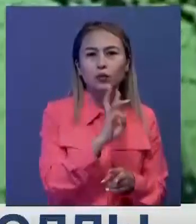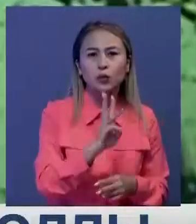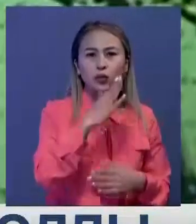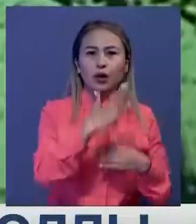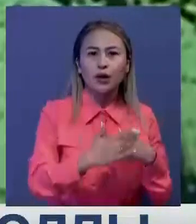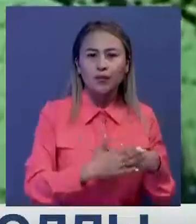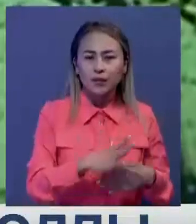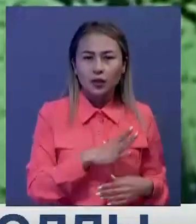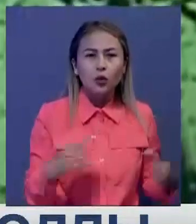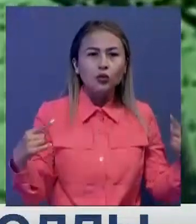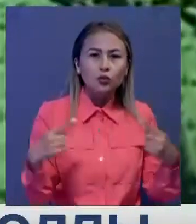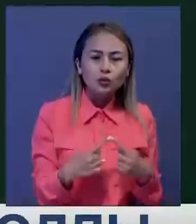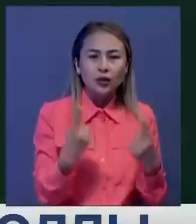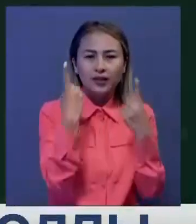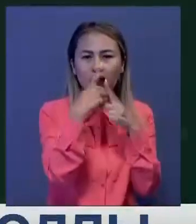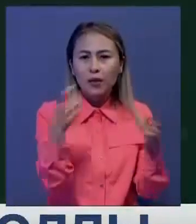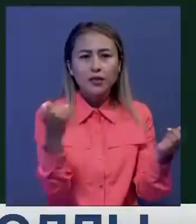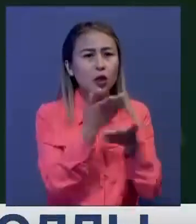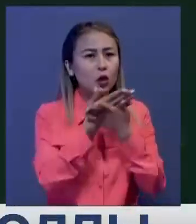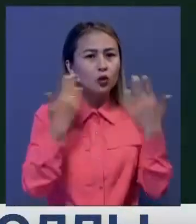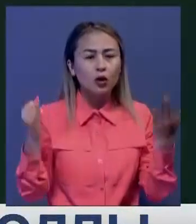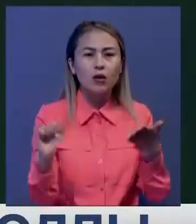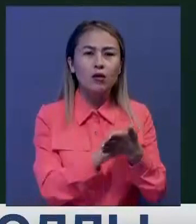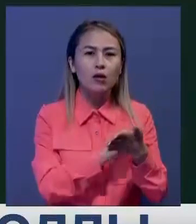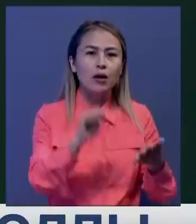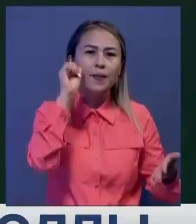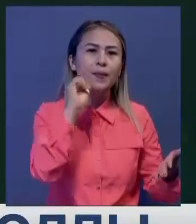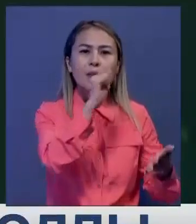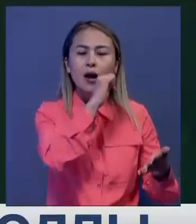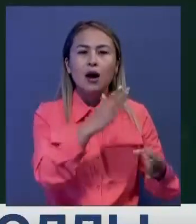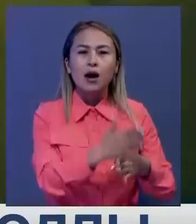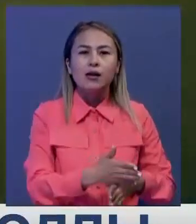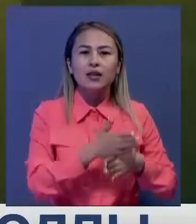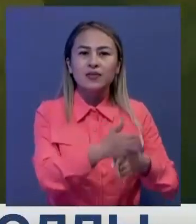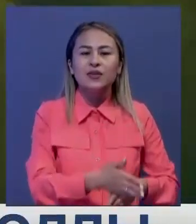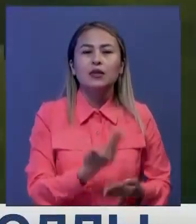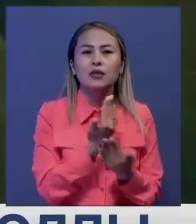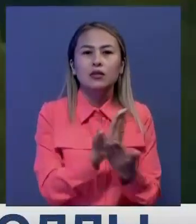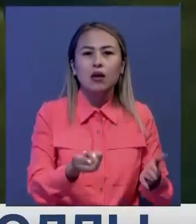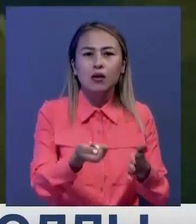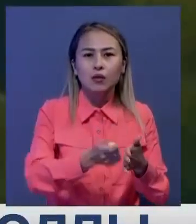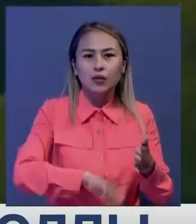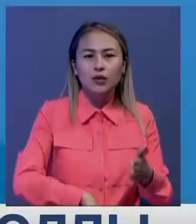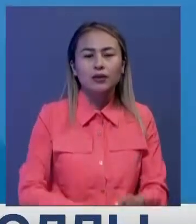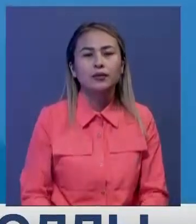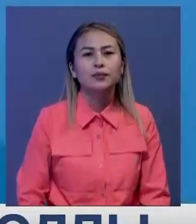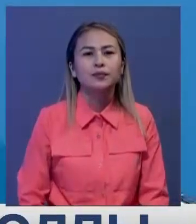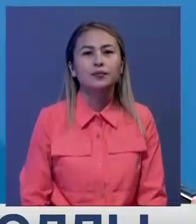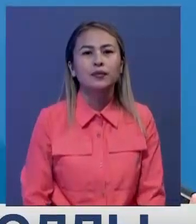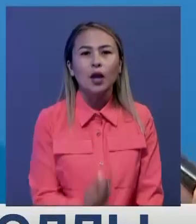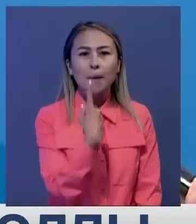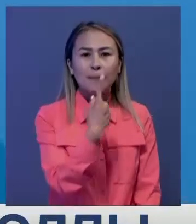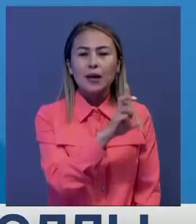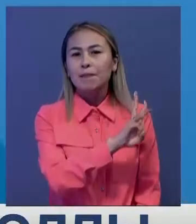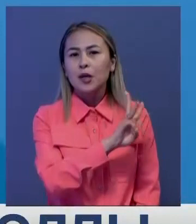тақат дейді. Нақты дерек жоқ, өйткені құпия құжаттар сақтаулы тұрған архивтердің сыртына құлып салынған. 1 миллионнан